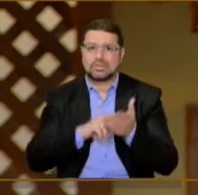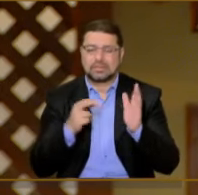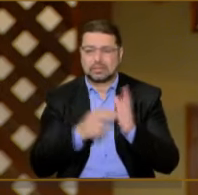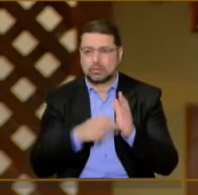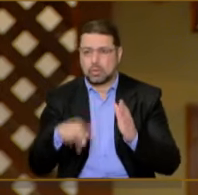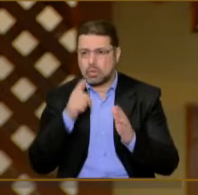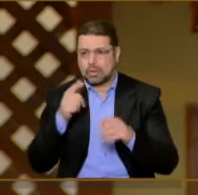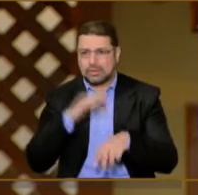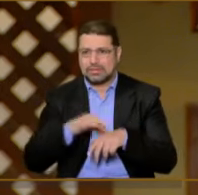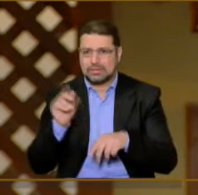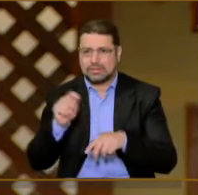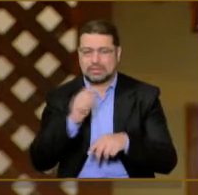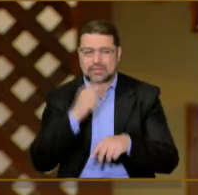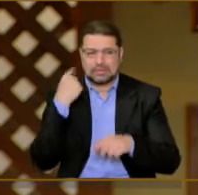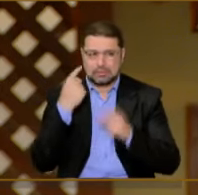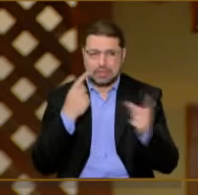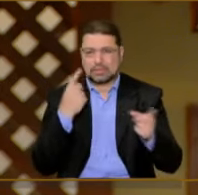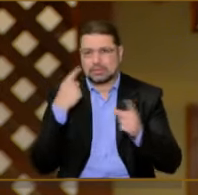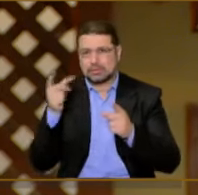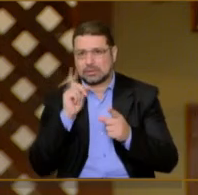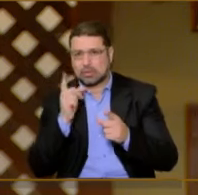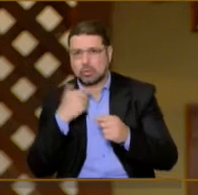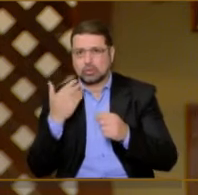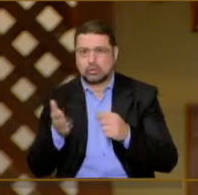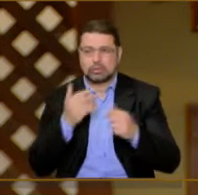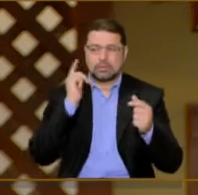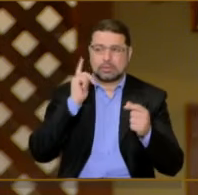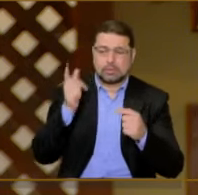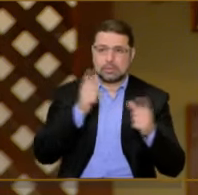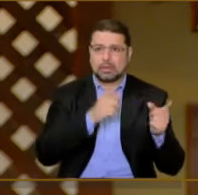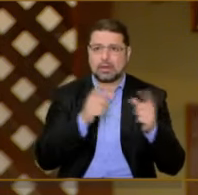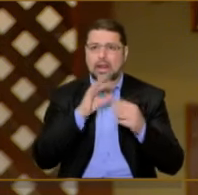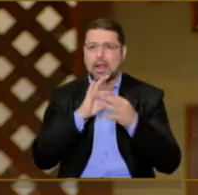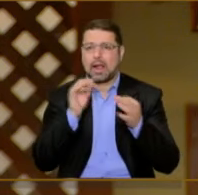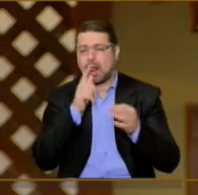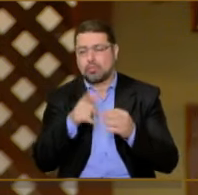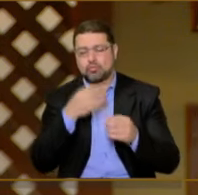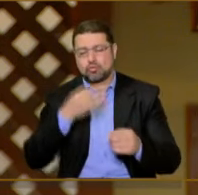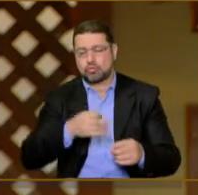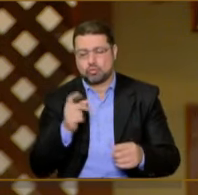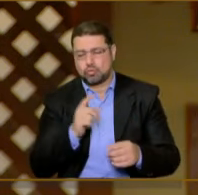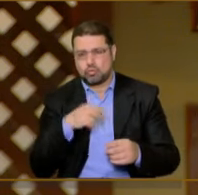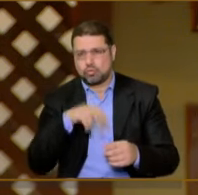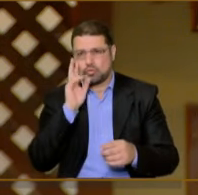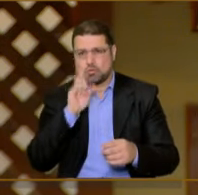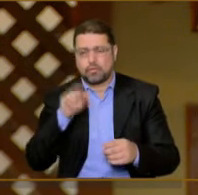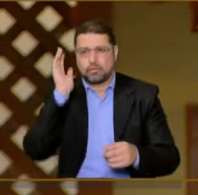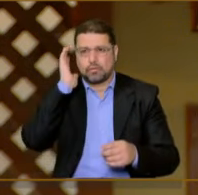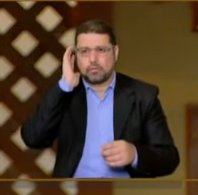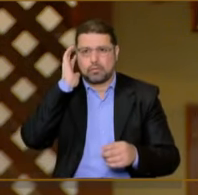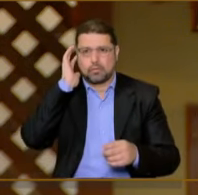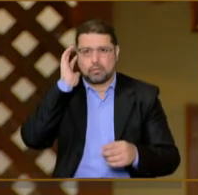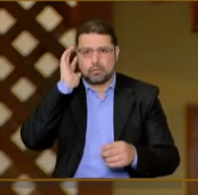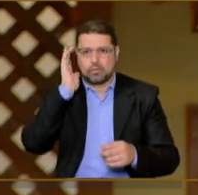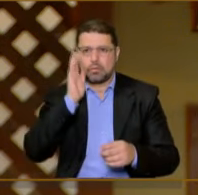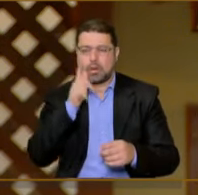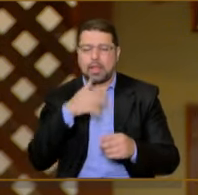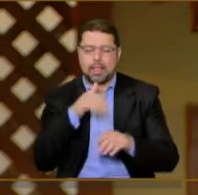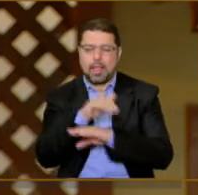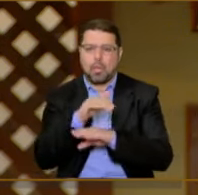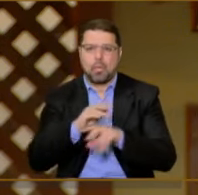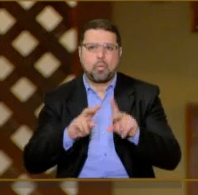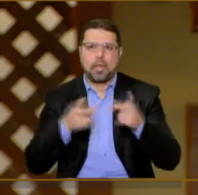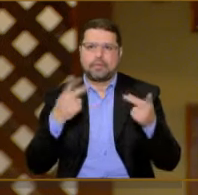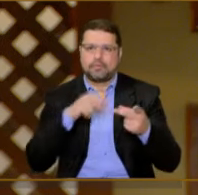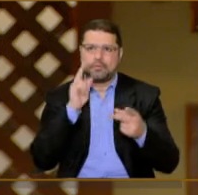انك انت تقول للناس اسمعوا ده ما تسمعوش ده ما تسمعوش ده اسمعوا ده ده كلام مش مظبوط وانا شايفه بيصب لغير صالح الدعوه